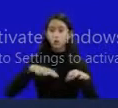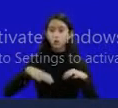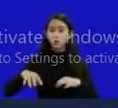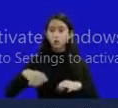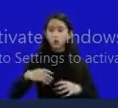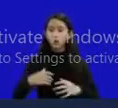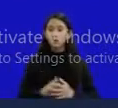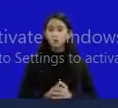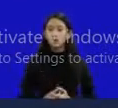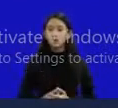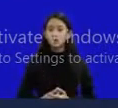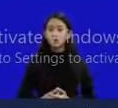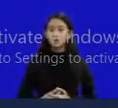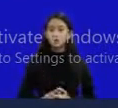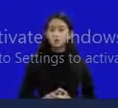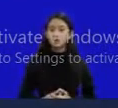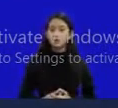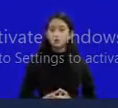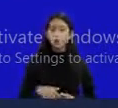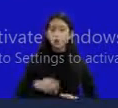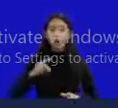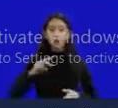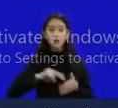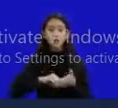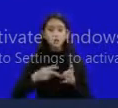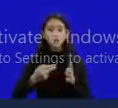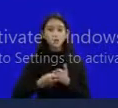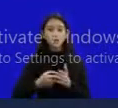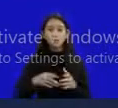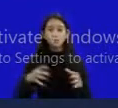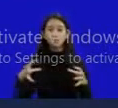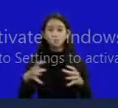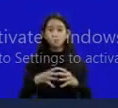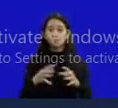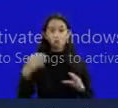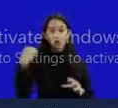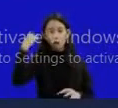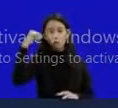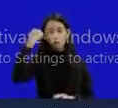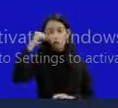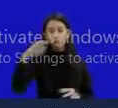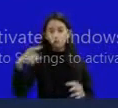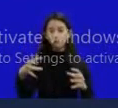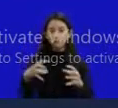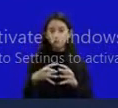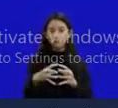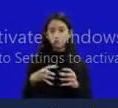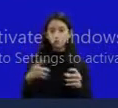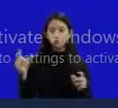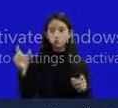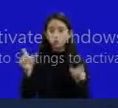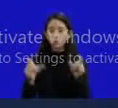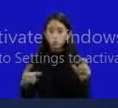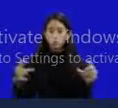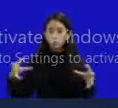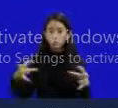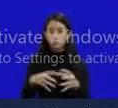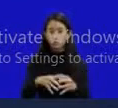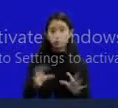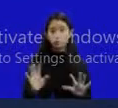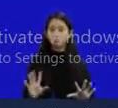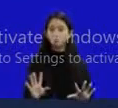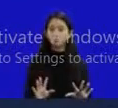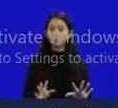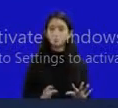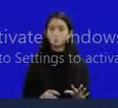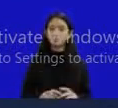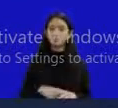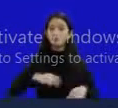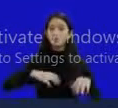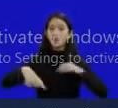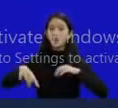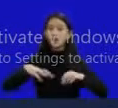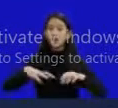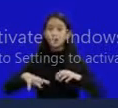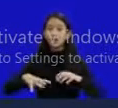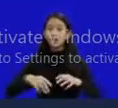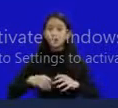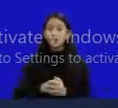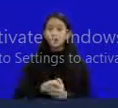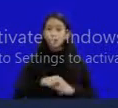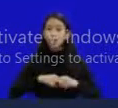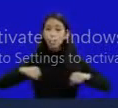artinya kantin tidak diperbolehkan beroperasi kegiatan olahraga dan ekstra kurikuler tidak